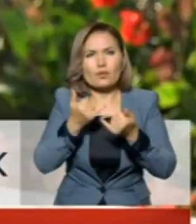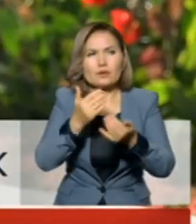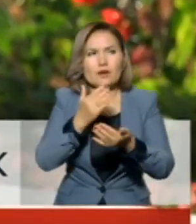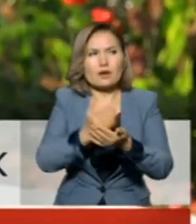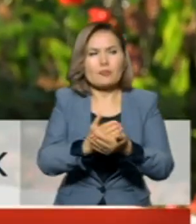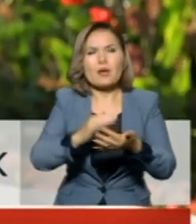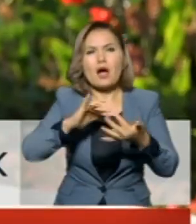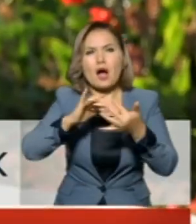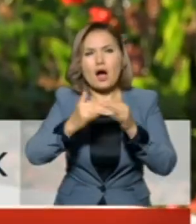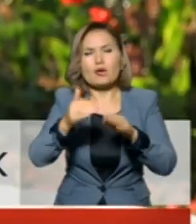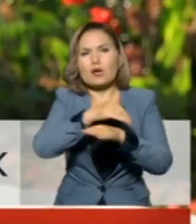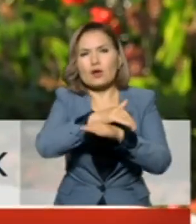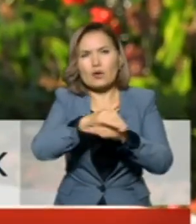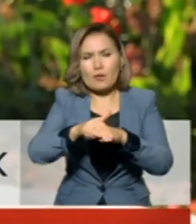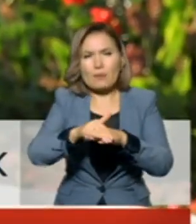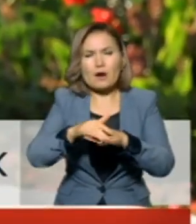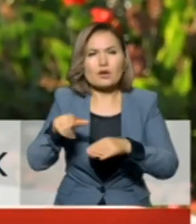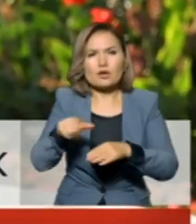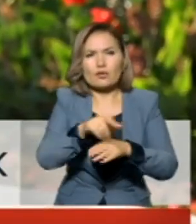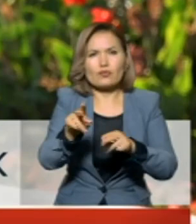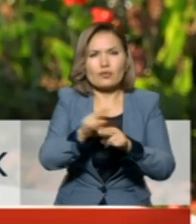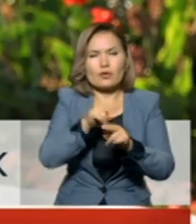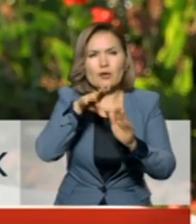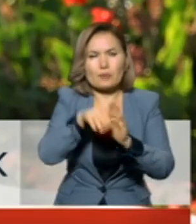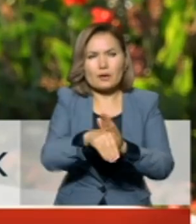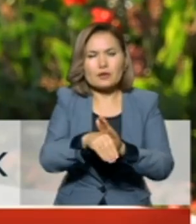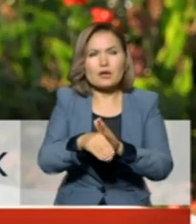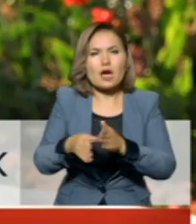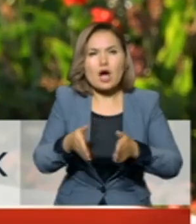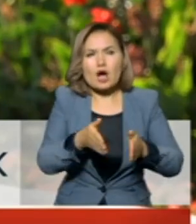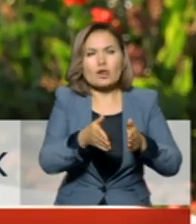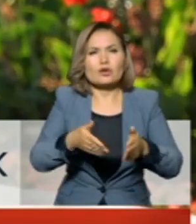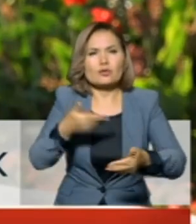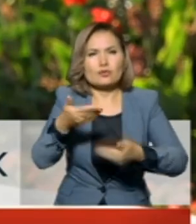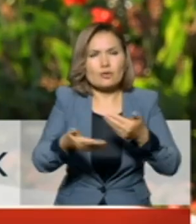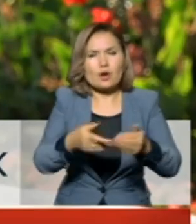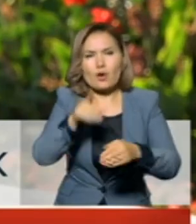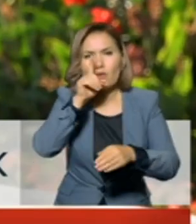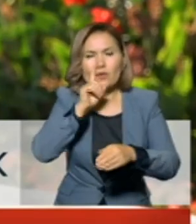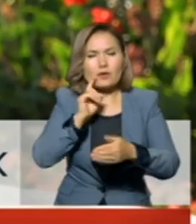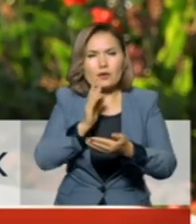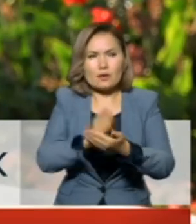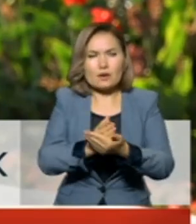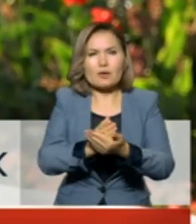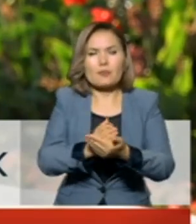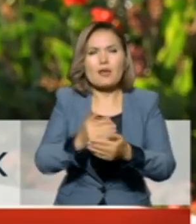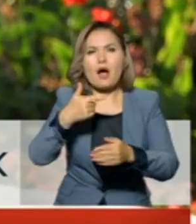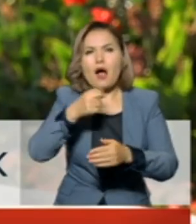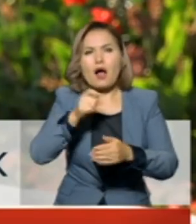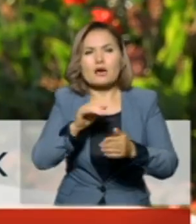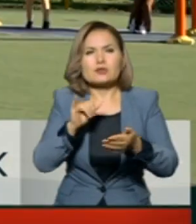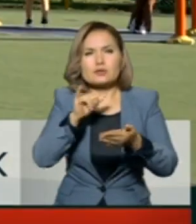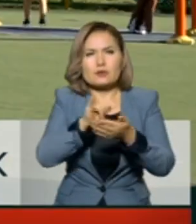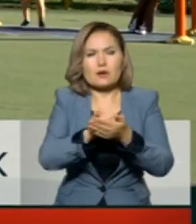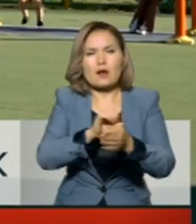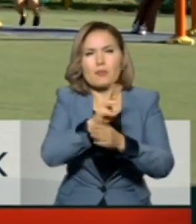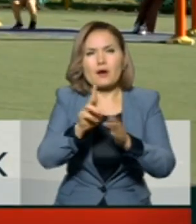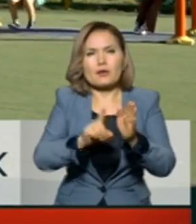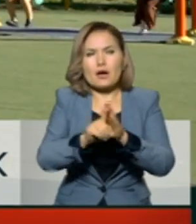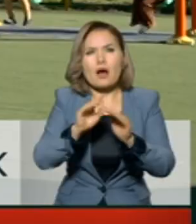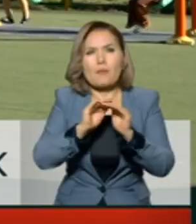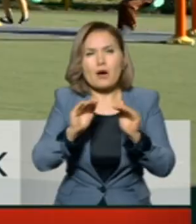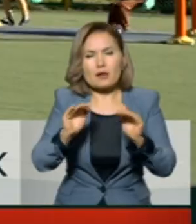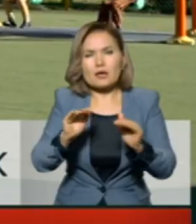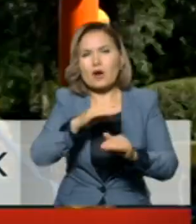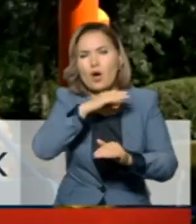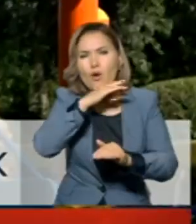Ауыл көшелерінің барлығы асфальтталған, тротуарларда салынған. Осы күні газ жүргізіліп жатыр. Балдардың да